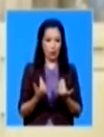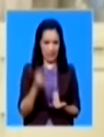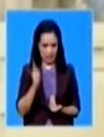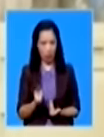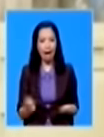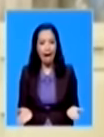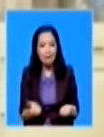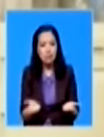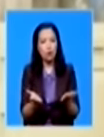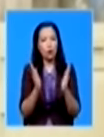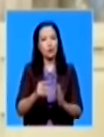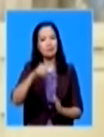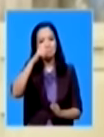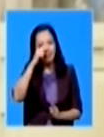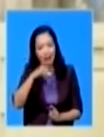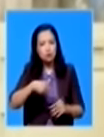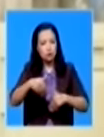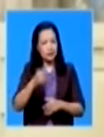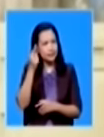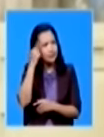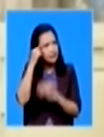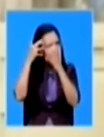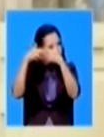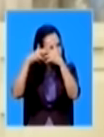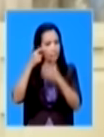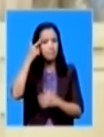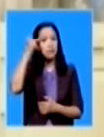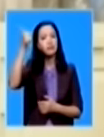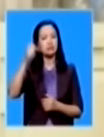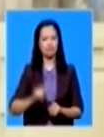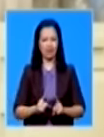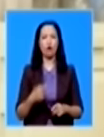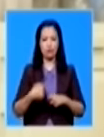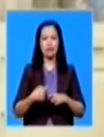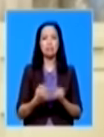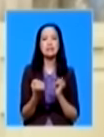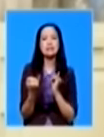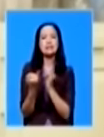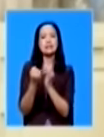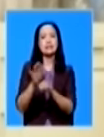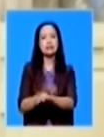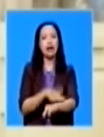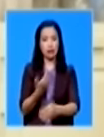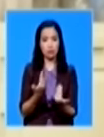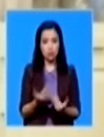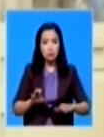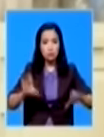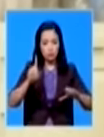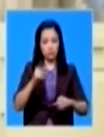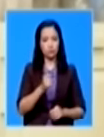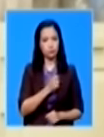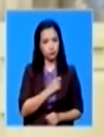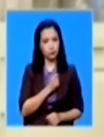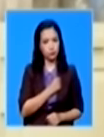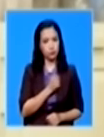ดเป็นนะแต่มันลำบากกันนะเพราะว่ามันชินกับแบบนี้มานานไงนี่รัฐบาลก็ต้องอดทนนะรัฐบาล